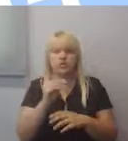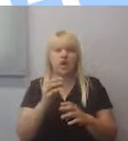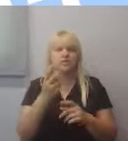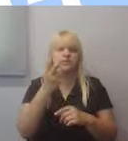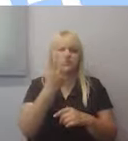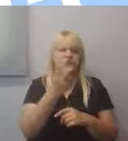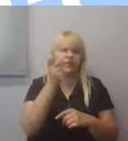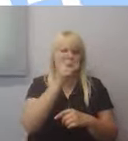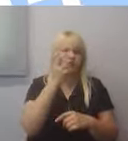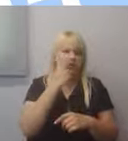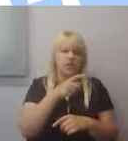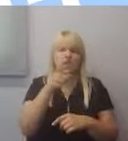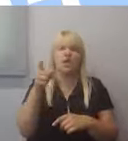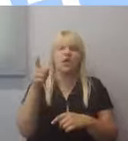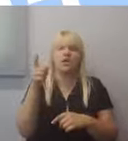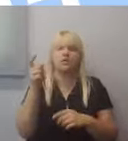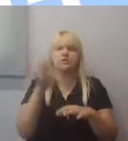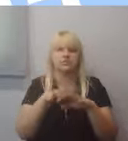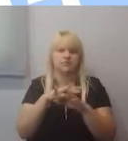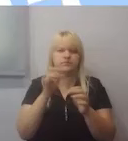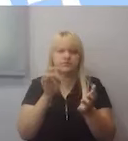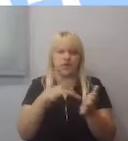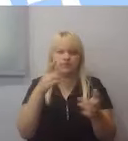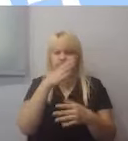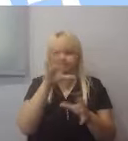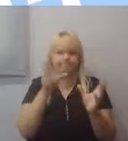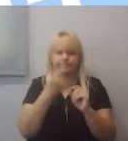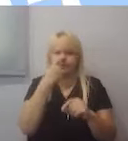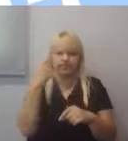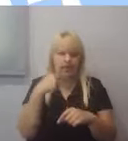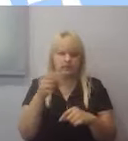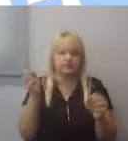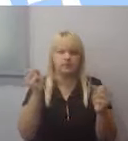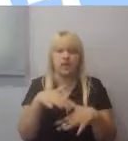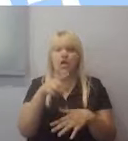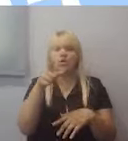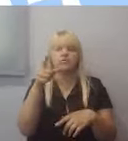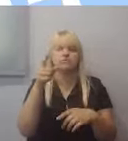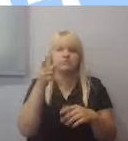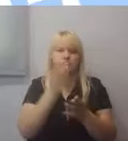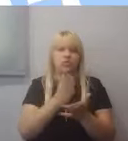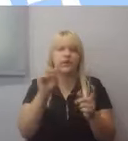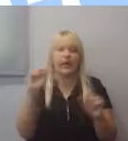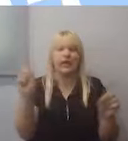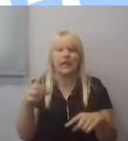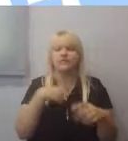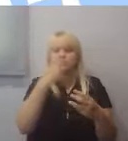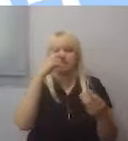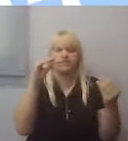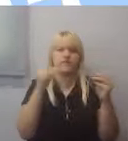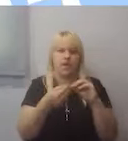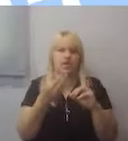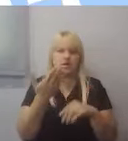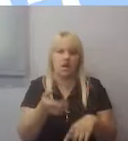tirdzniecības centrs jā tas pavisam nesen ja tā tā viennozīmīgi aspekts kurš ir jāņem vērā kuru tieši